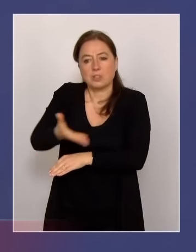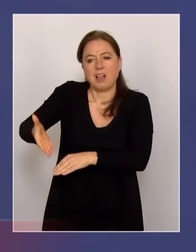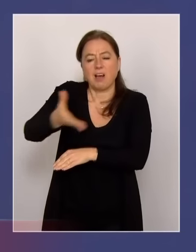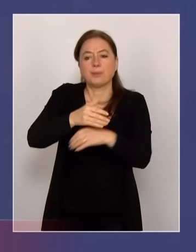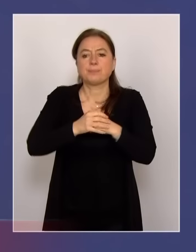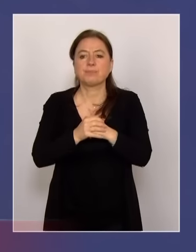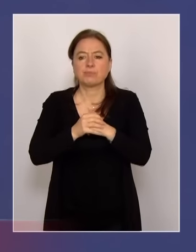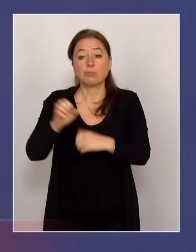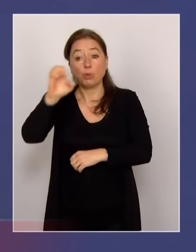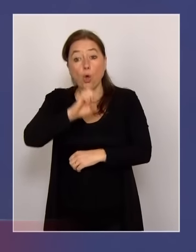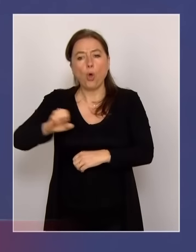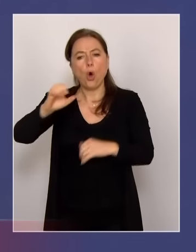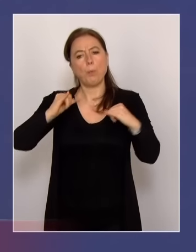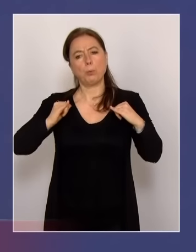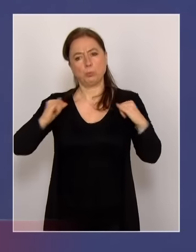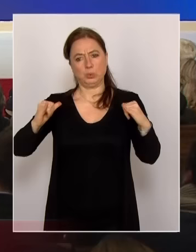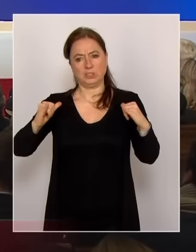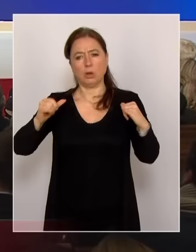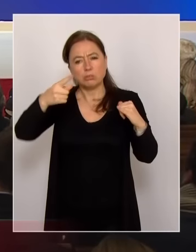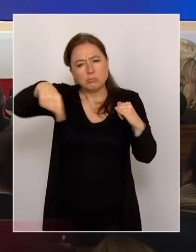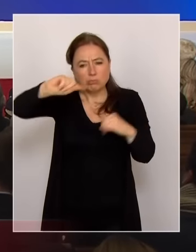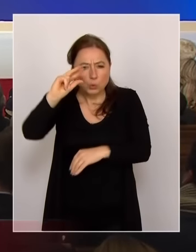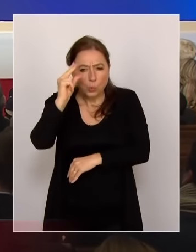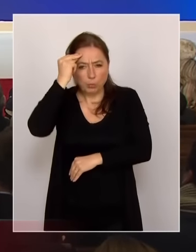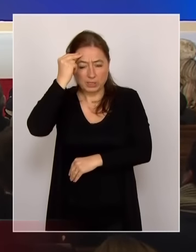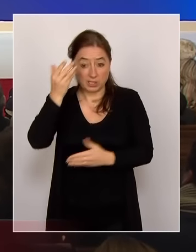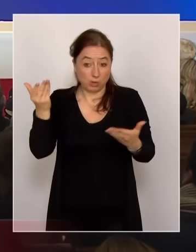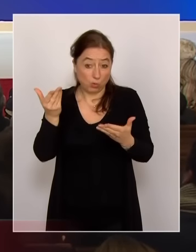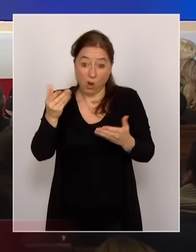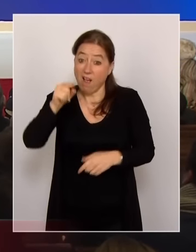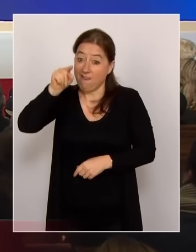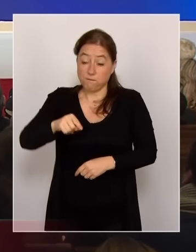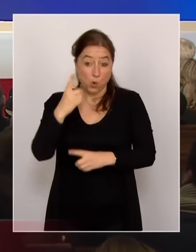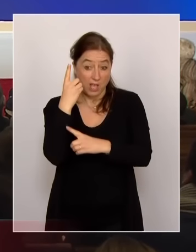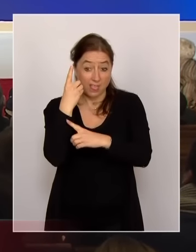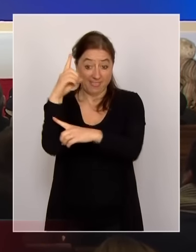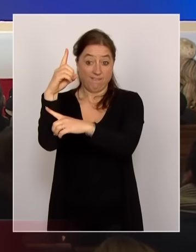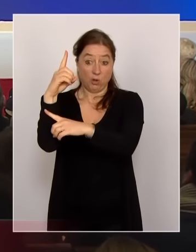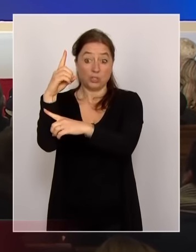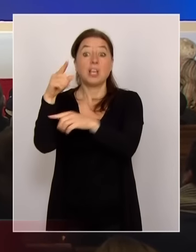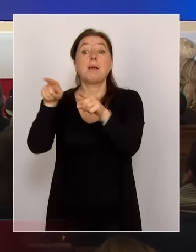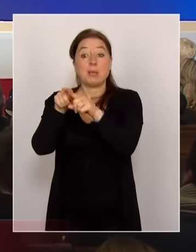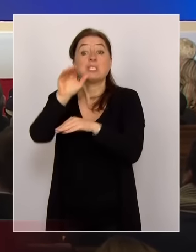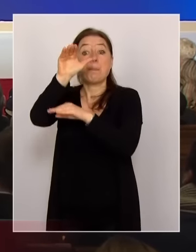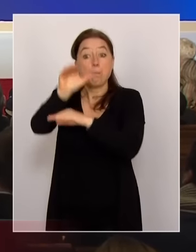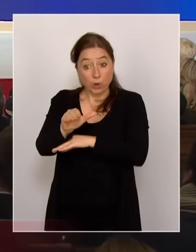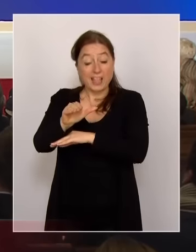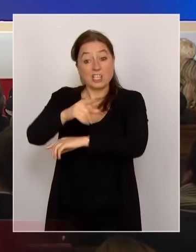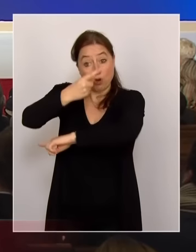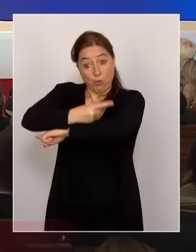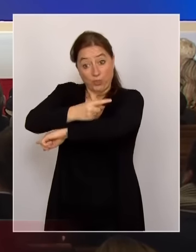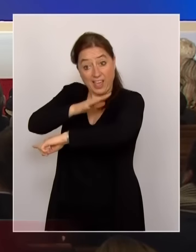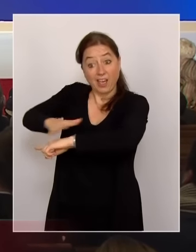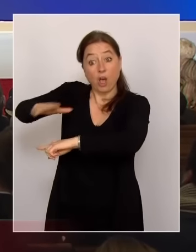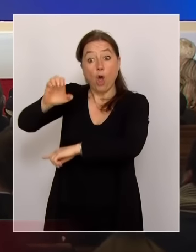cette Europe de la puissance, c'est celle tout à la fois de la défense et de la protection de nos frontières et c